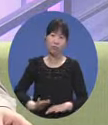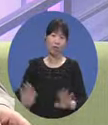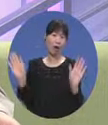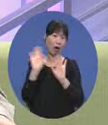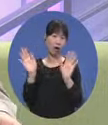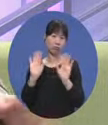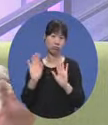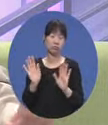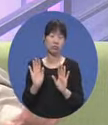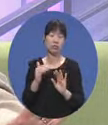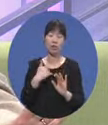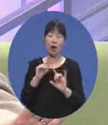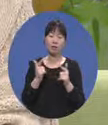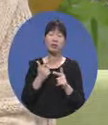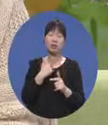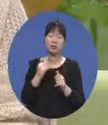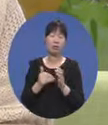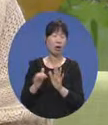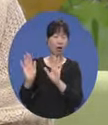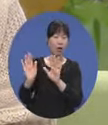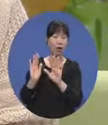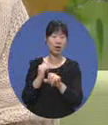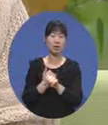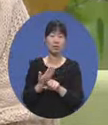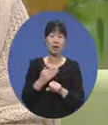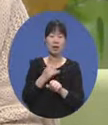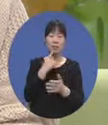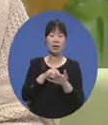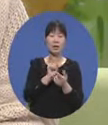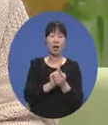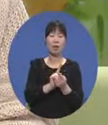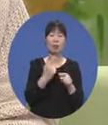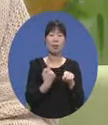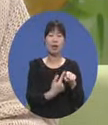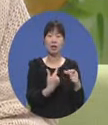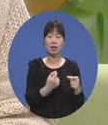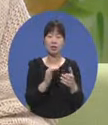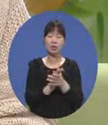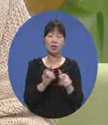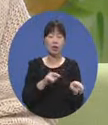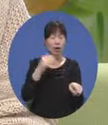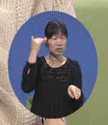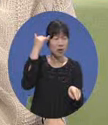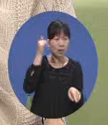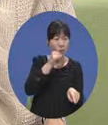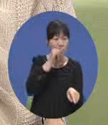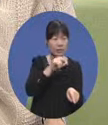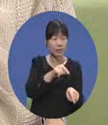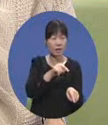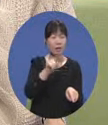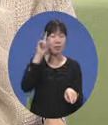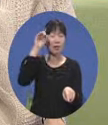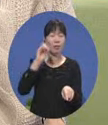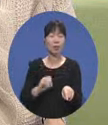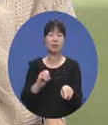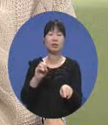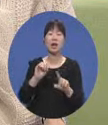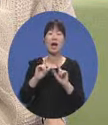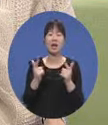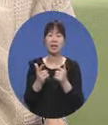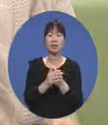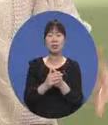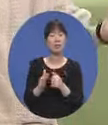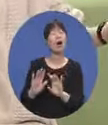괴롭힐 그렇죠. 때도 있기 때문에 자기 아니라고 그래요. 근데 당하는 아이도 마찬가지입니다. 친구들이 널 괴롭히니? 그러면 100% 그런 건